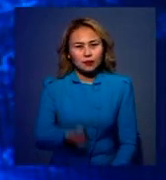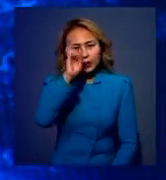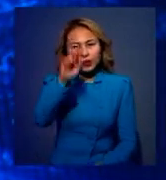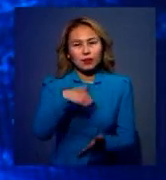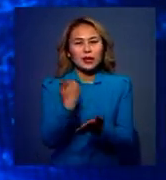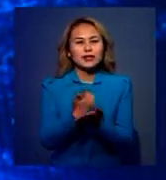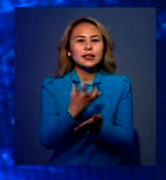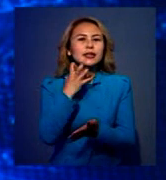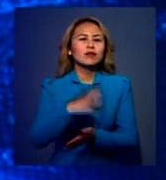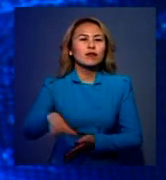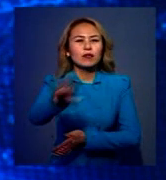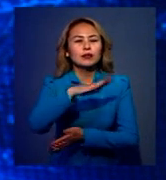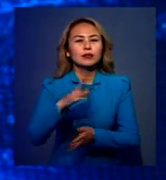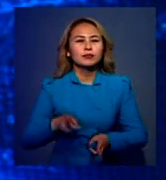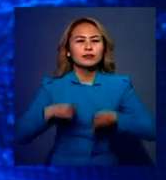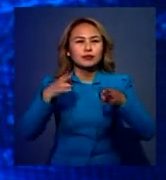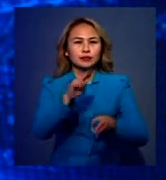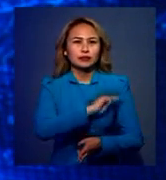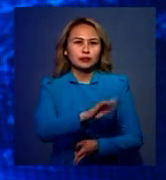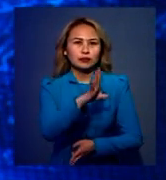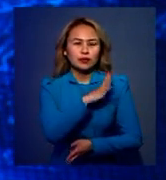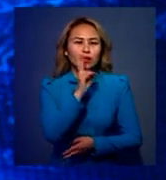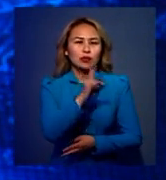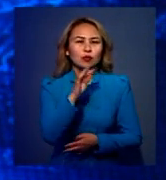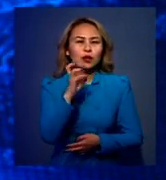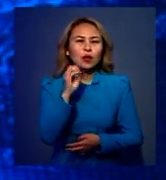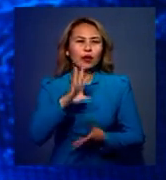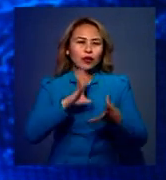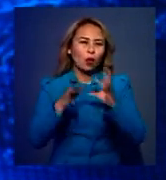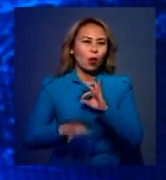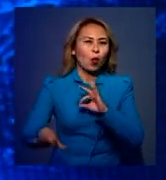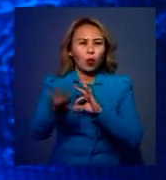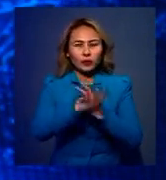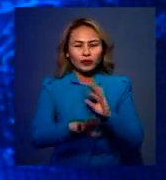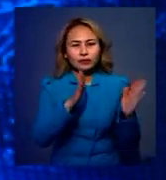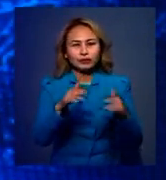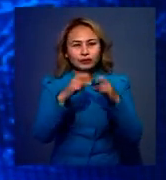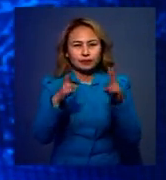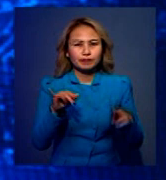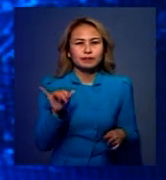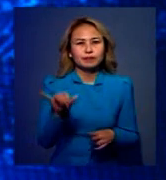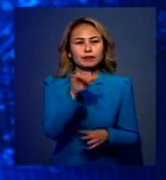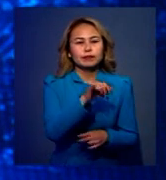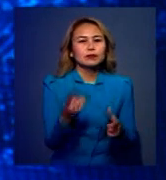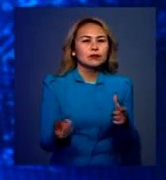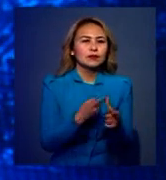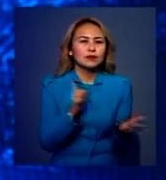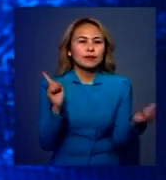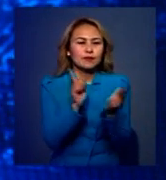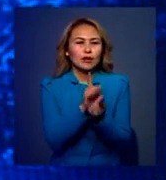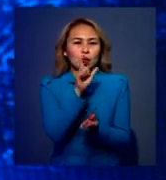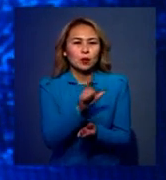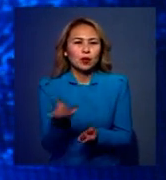Мемлекет басшысы Сыр еліне жұмыс сапарымен барды. Қасым Жомарт Тоқаев облыстағы бірқатар нысанды аралап, өңір жұртымен